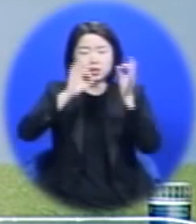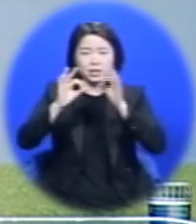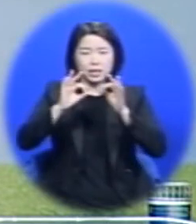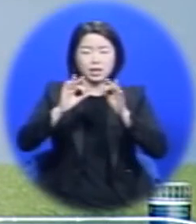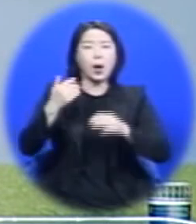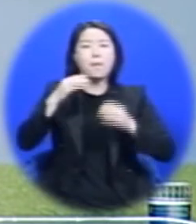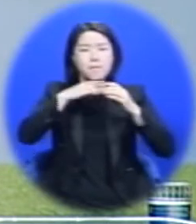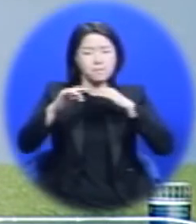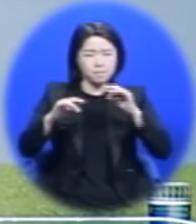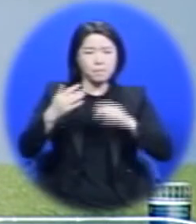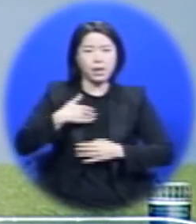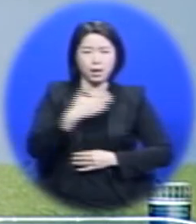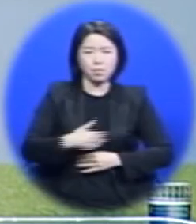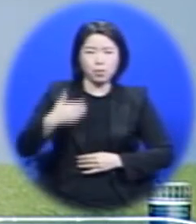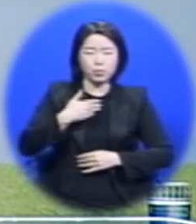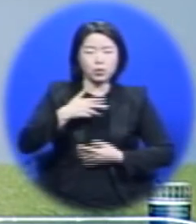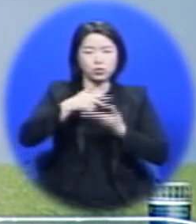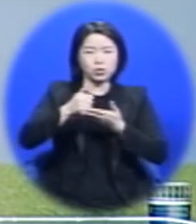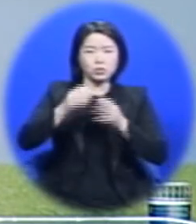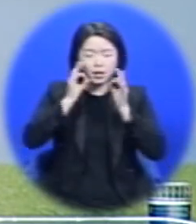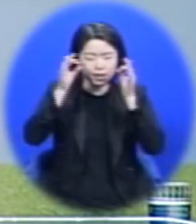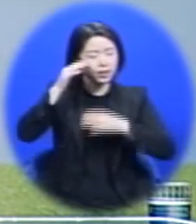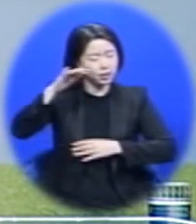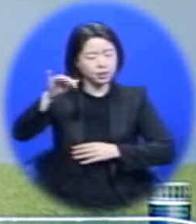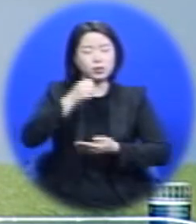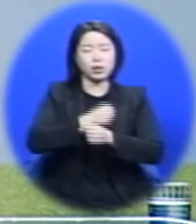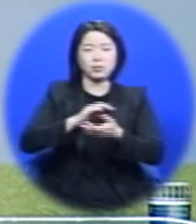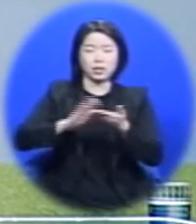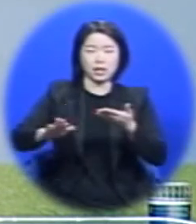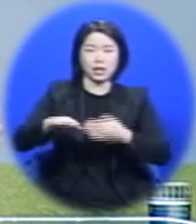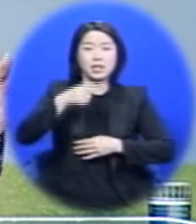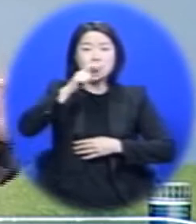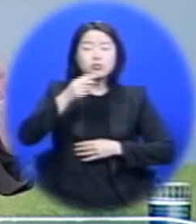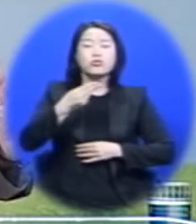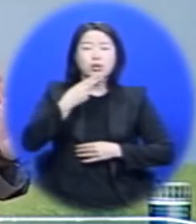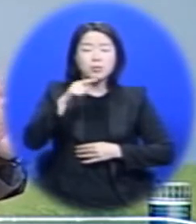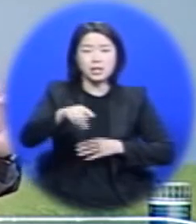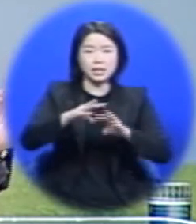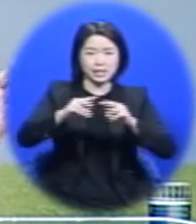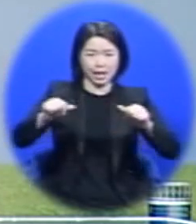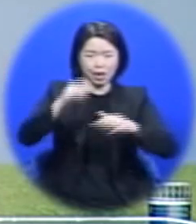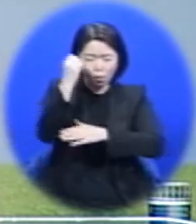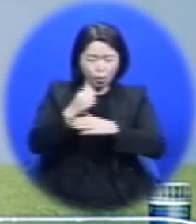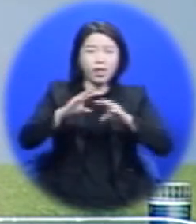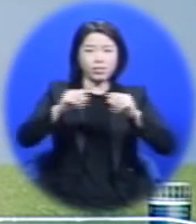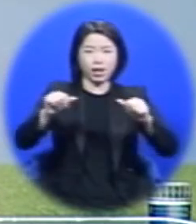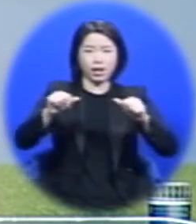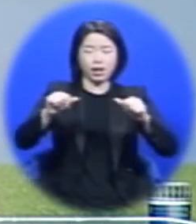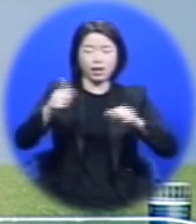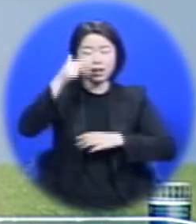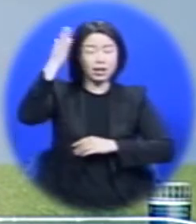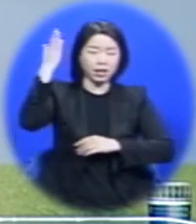몸도 주님을 애타게 그리워합니다. 이 물기 없는 땅, 메마르고 황폐한 땅, 지난 성지순례